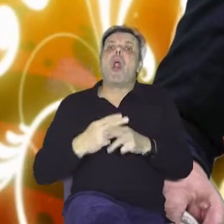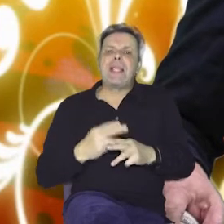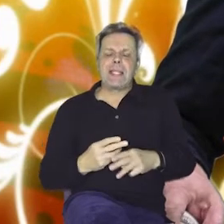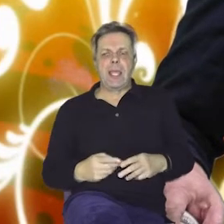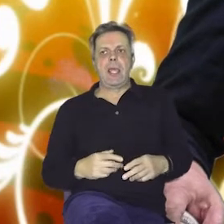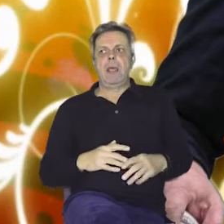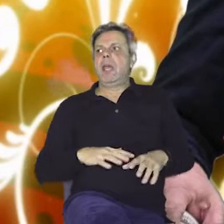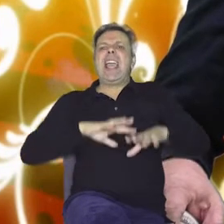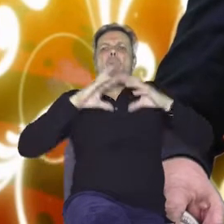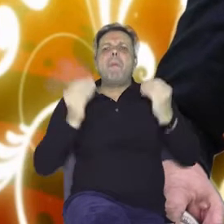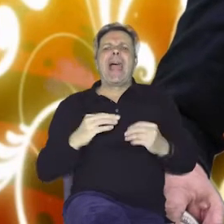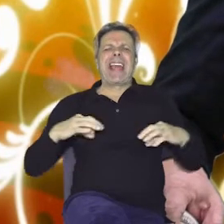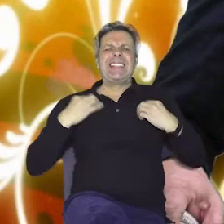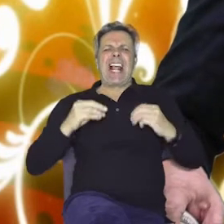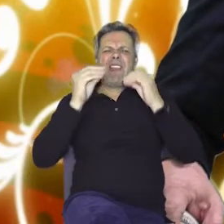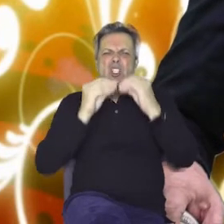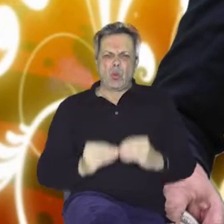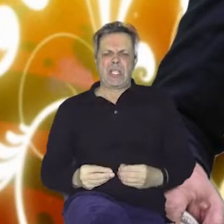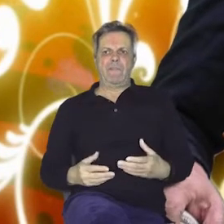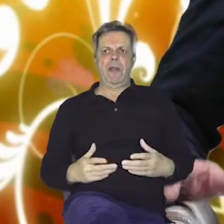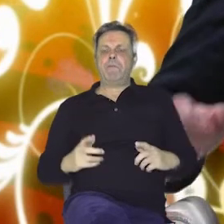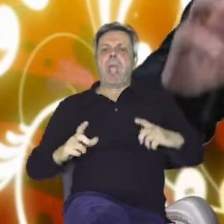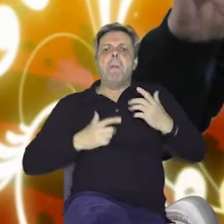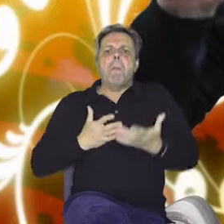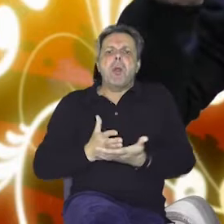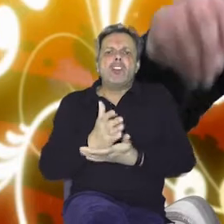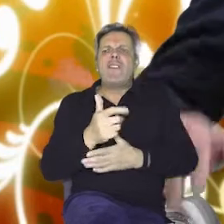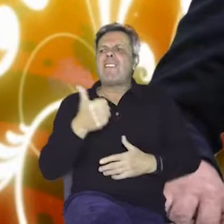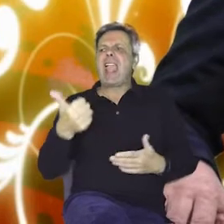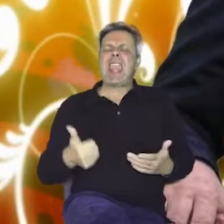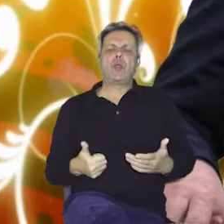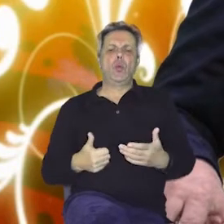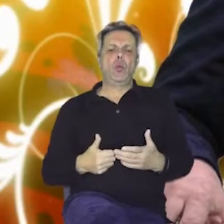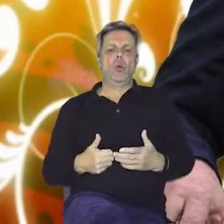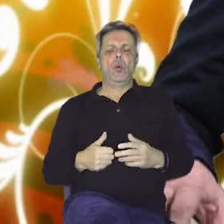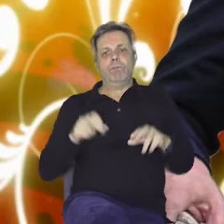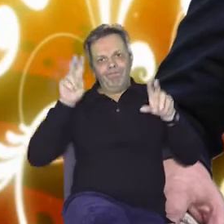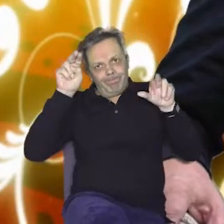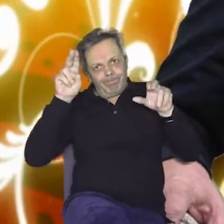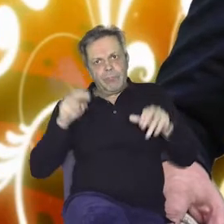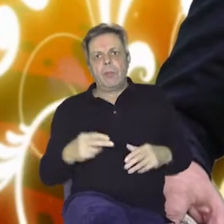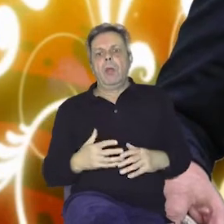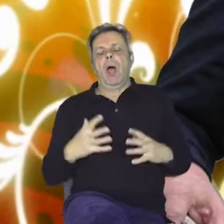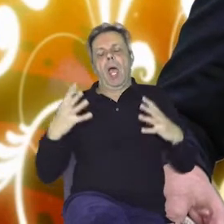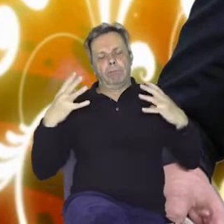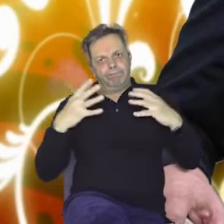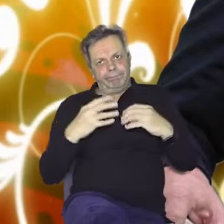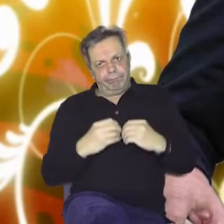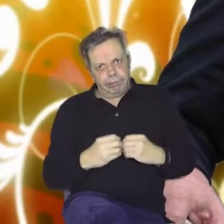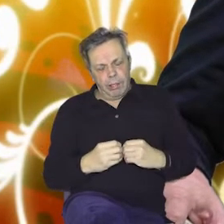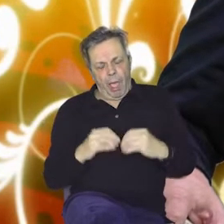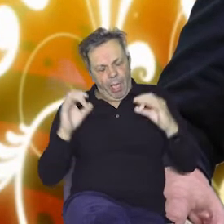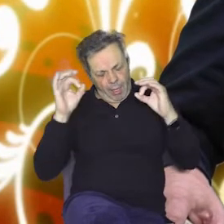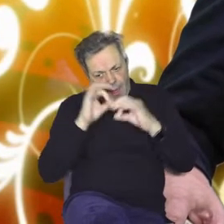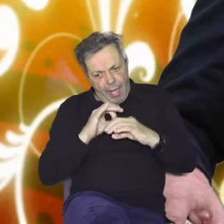cijeli zdravstveni sustav proživljava jednu, usudio bih se reći pod navodnicima, agoniju, jer ni mi kao